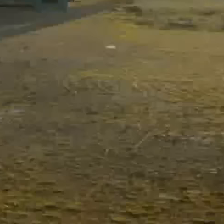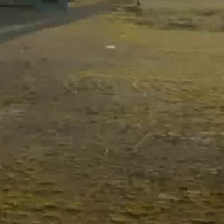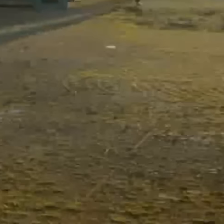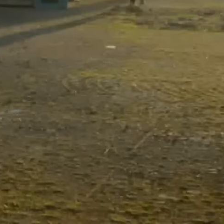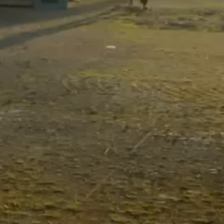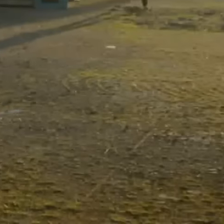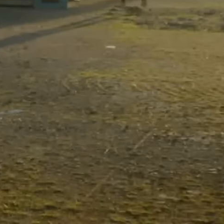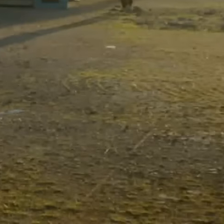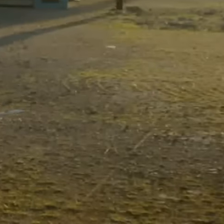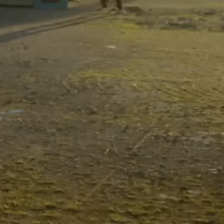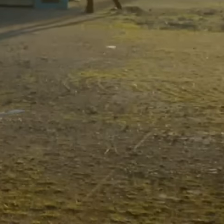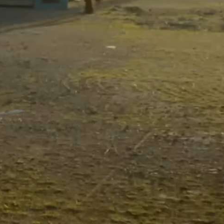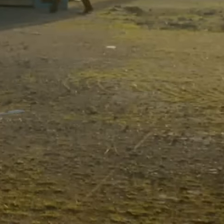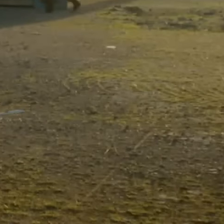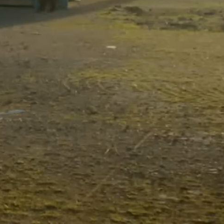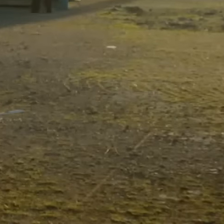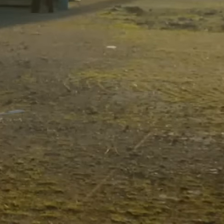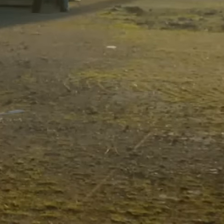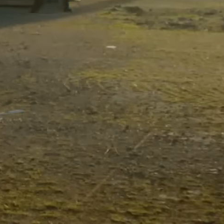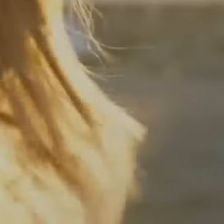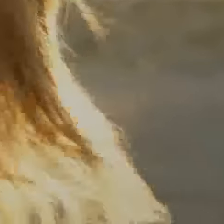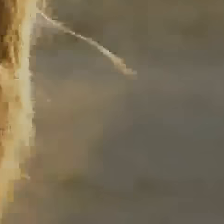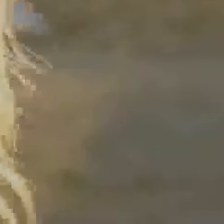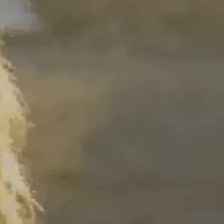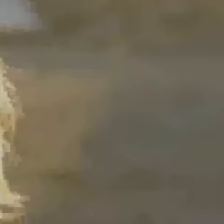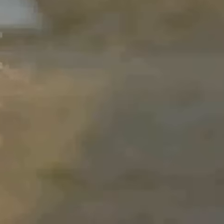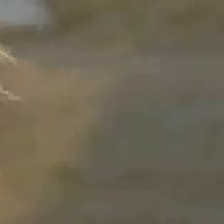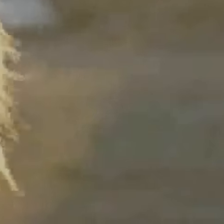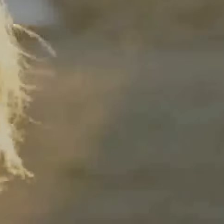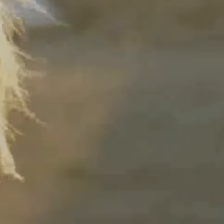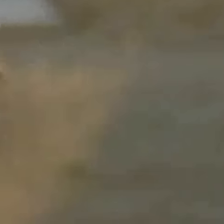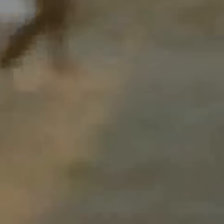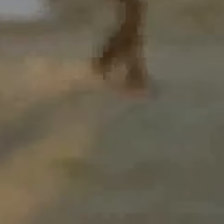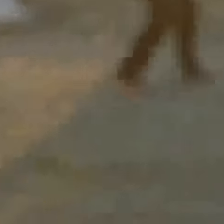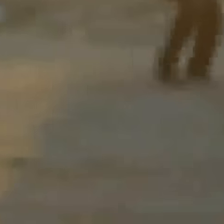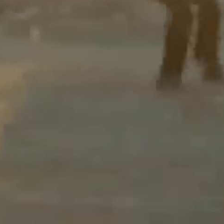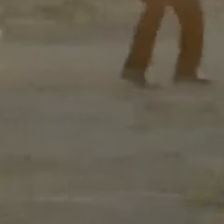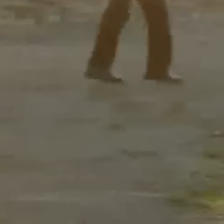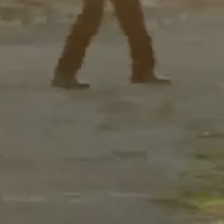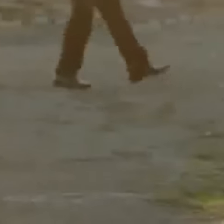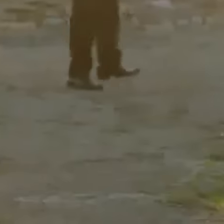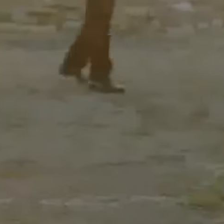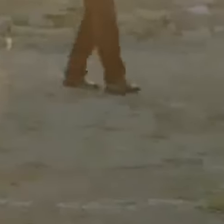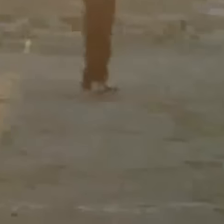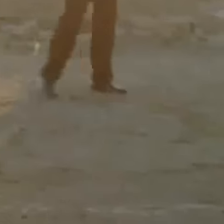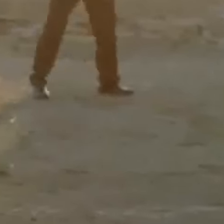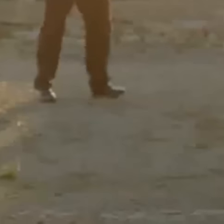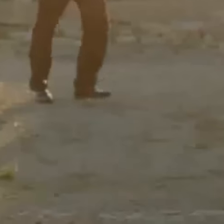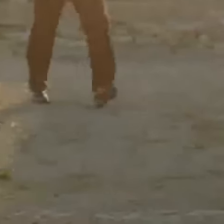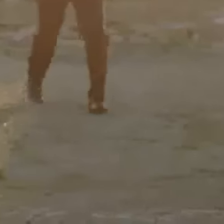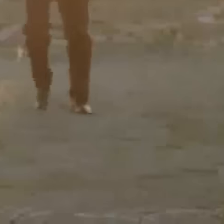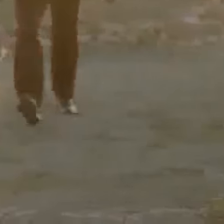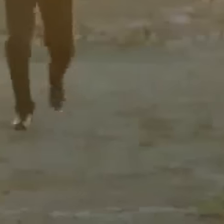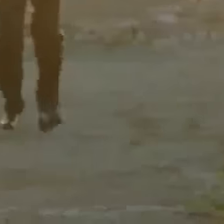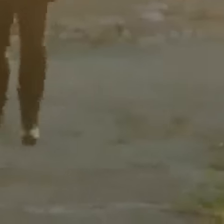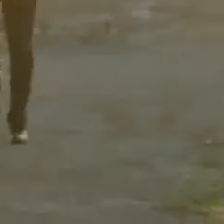arka taraftan dolanıyor. Zeyno koşup konteynerin arkasına saklandı. Köşeden arkasını kontrol ediyor. Tahir koşarak gelip etrafına